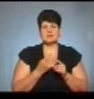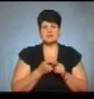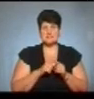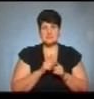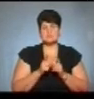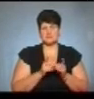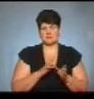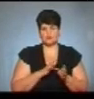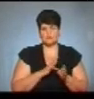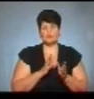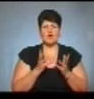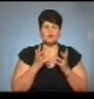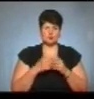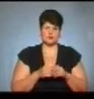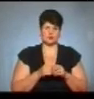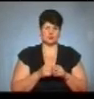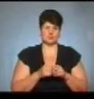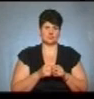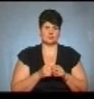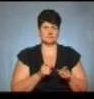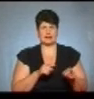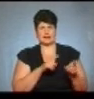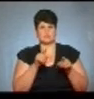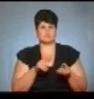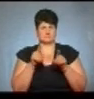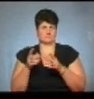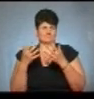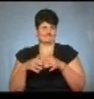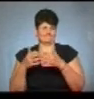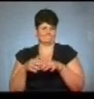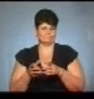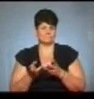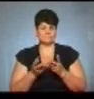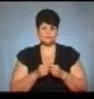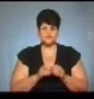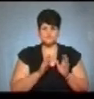стосувалася тим, кому автоматично перераховується субсидія на наступний період. І